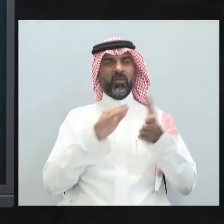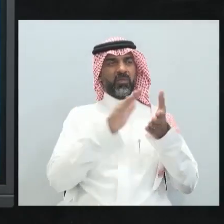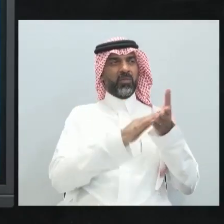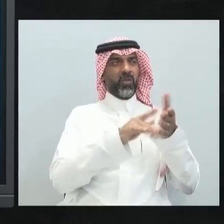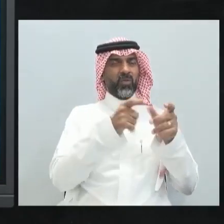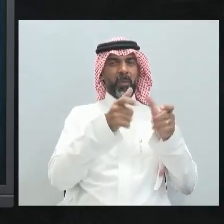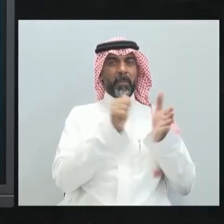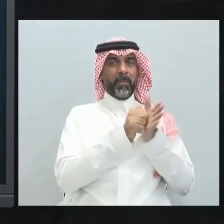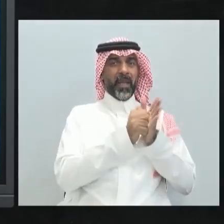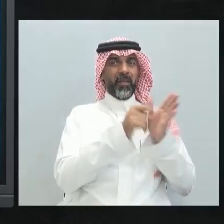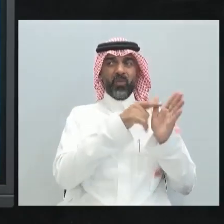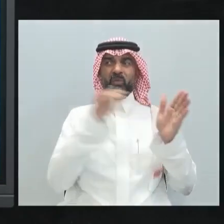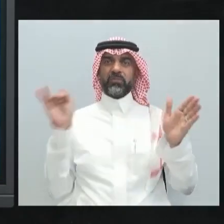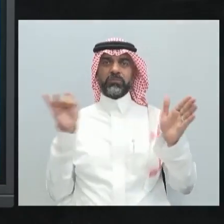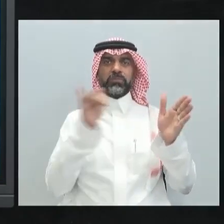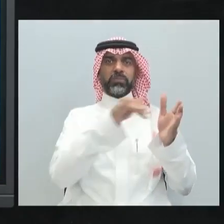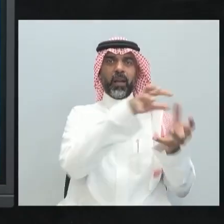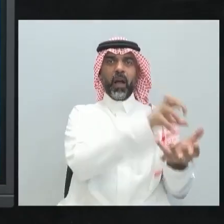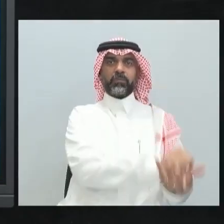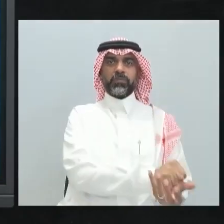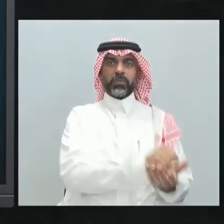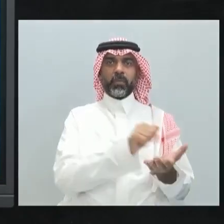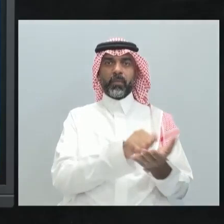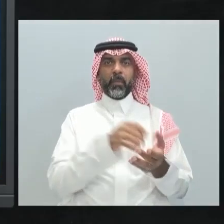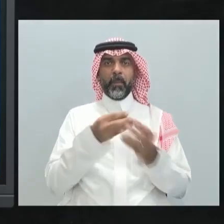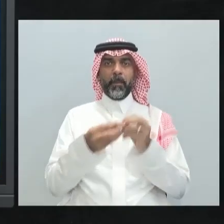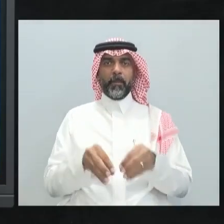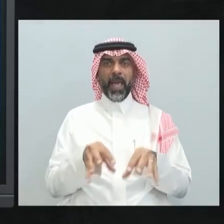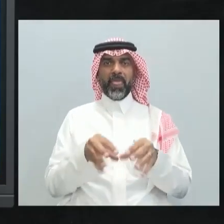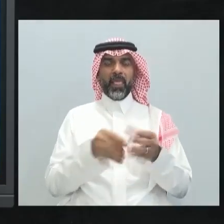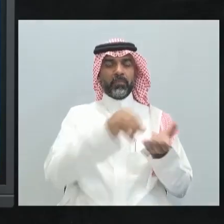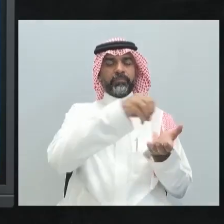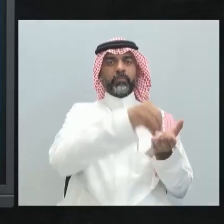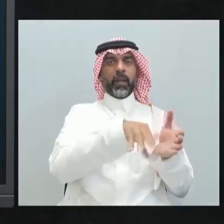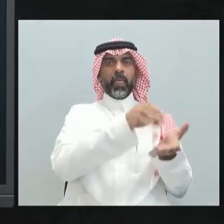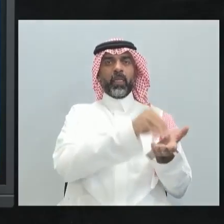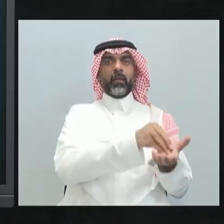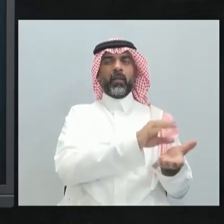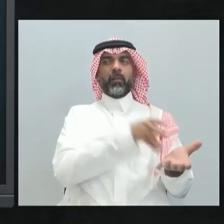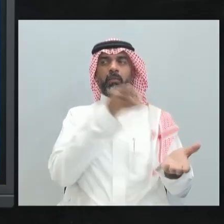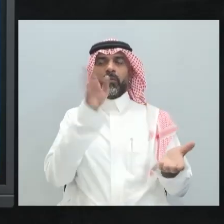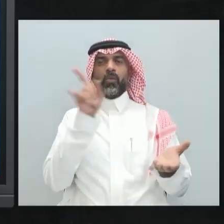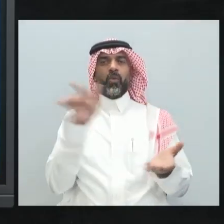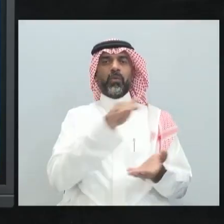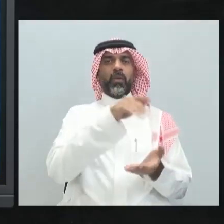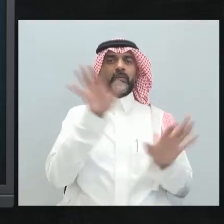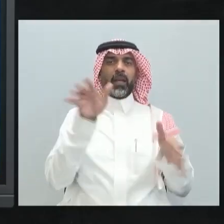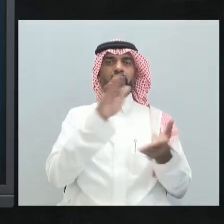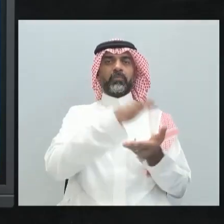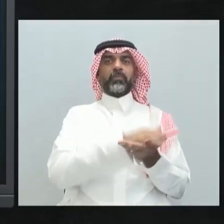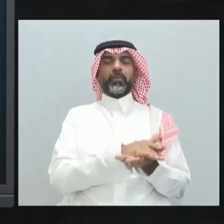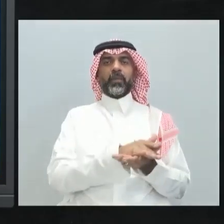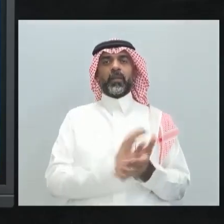الطائر المغرد فهذا الطائر يضع بيضه في عش الطائر المغرد ليقوم بحضانته هنا هذه العلاقه